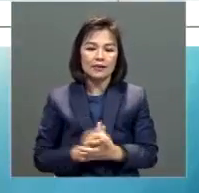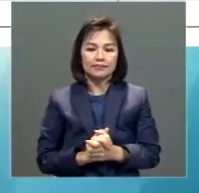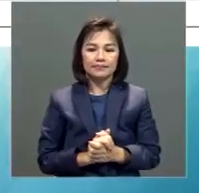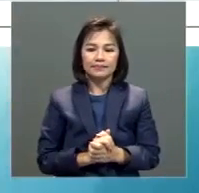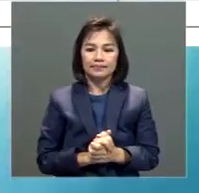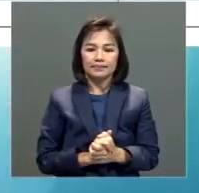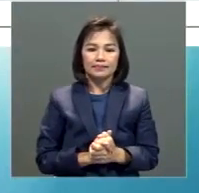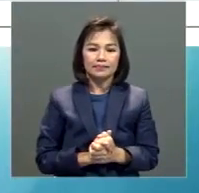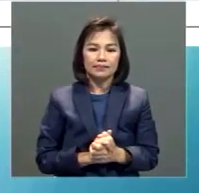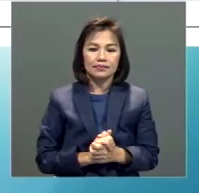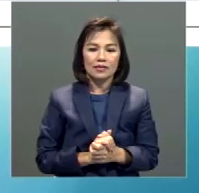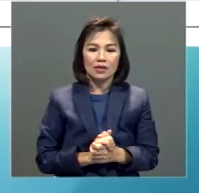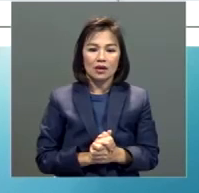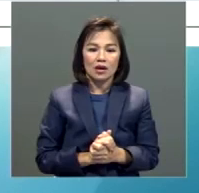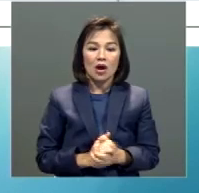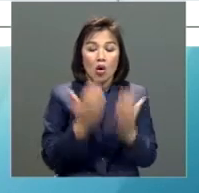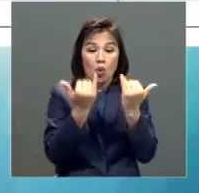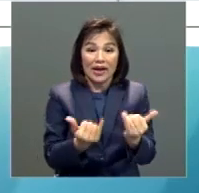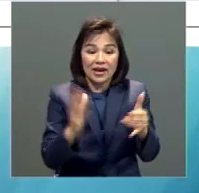เมษายนกรณีของผู้ป่วยรายนี้นะครับก็ได้เรียนรู้อีกครั้งหนึ่งสำหรับคนที่สูงอายุนะครับแล้วก็มีโรคประจำตัวแล้วก็เรื่องของการดูแลรักษาและก็สัมผัสใกล้ชิดนะครับสิ่งต่างๆเหล่านี้เป็นเรื่องที่ต้องเรียนรู้กันฝากกันทุกๆทั้งทุกๆวันด้วยนะครับเพราะว่าเราไม่อยากให้เกิดขึ้นของการเส้นนี้กับใครเลยนะครับครับมาดูตารางนะครับในเรื่องของประวัติความเสี่ยงต่างๆที่เกิดขึ้นนะครับใน28